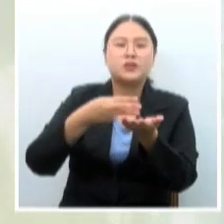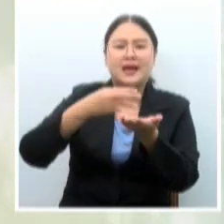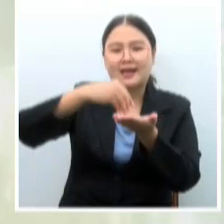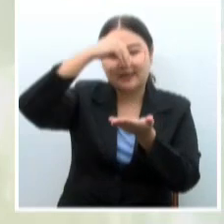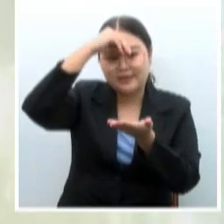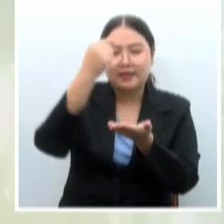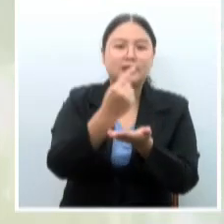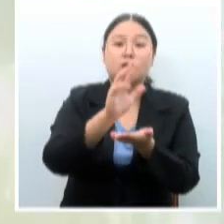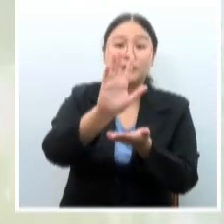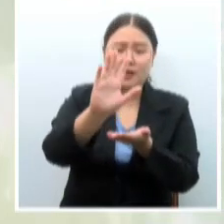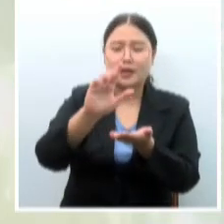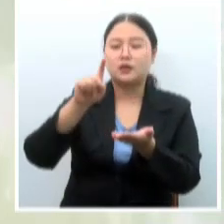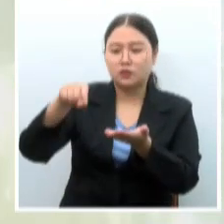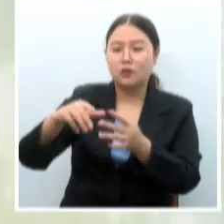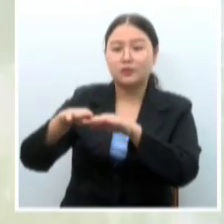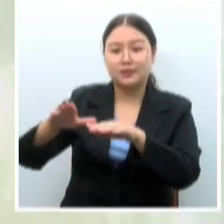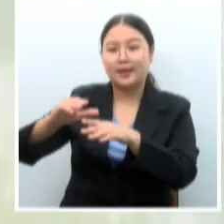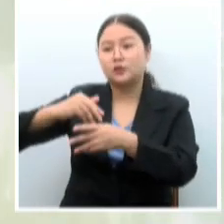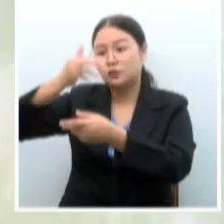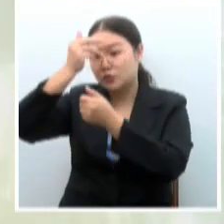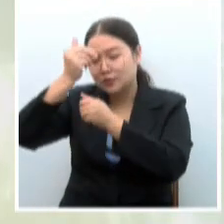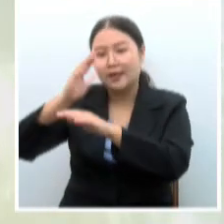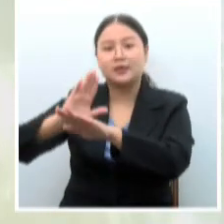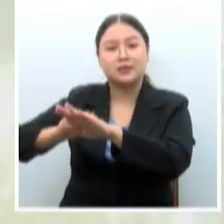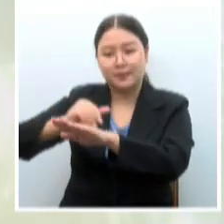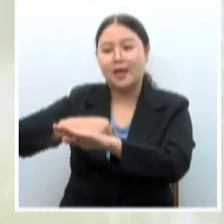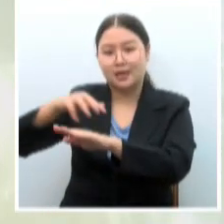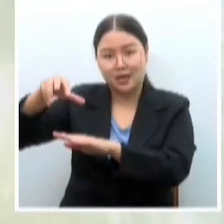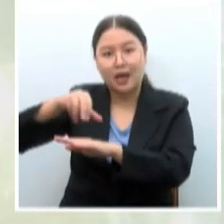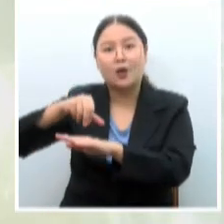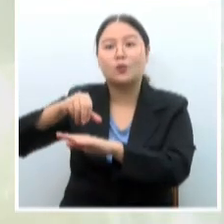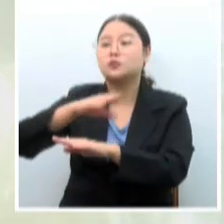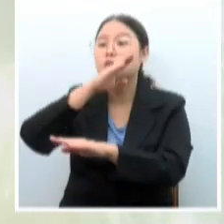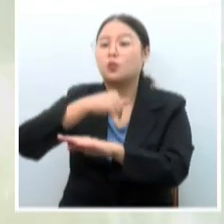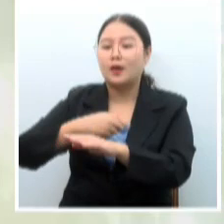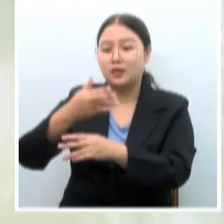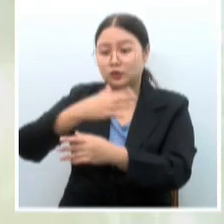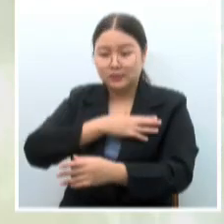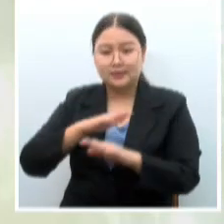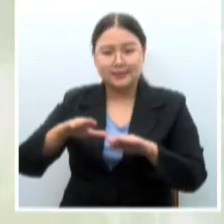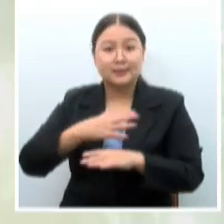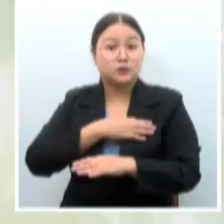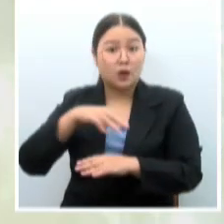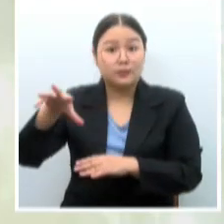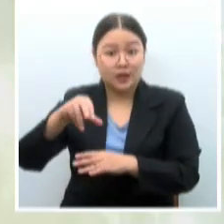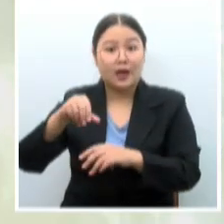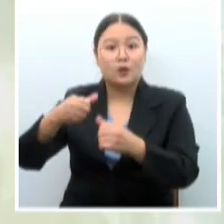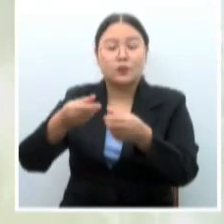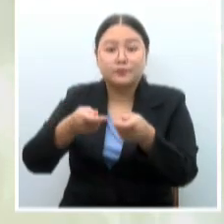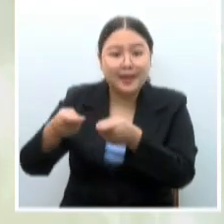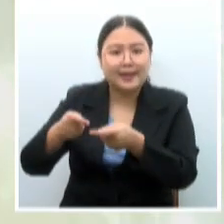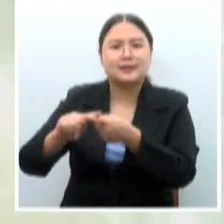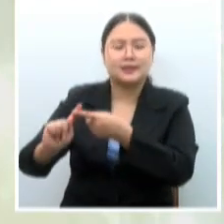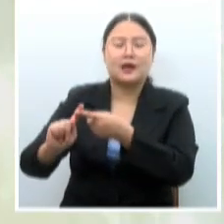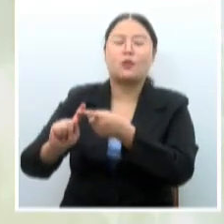ต่เป็นตามความถนัดและความสนใจและตรงนี้จะทำให้เด็กเนี่ยรู้สึกถึงความภาคภูมิใจด้วยนะคะจริงๆต้องขอบคุณท่านคณบดีแล้ว